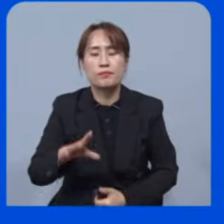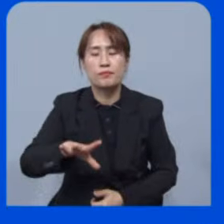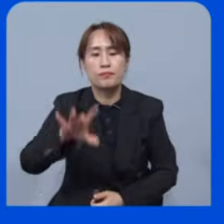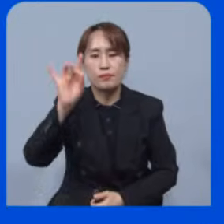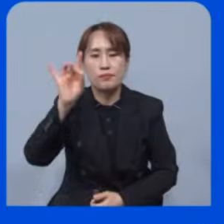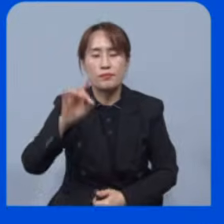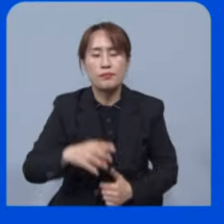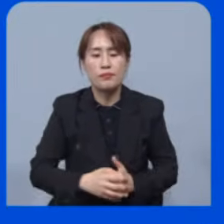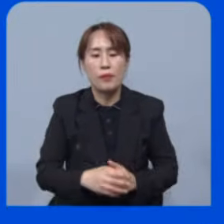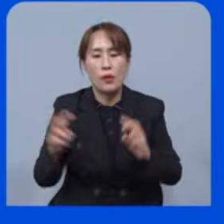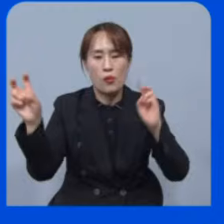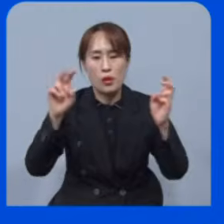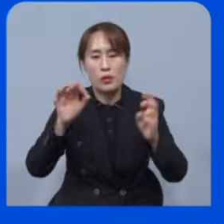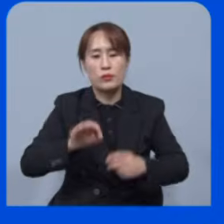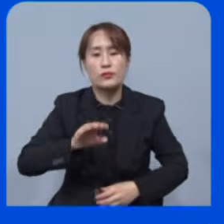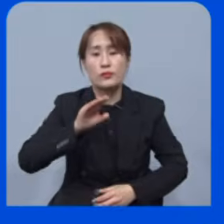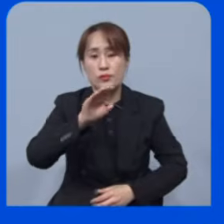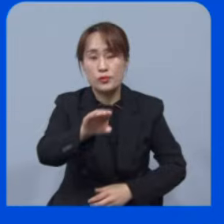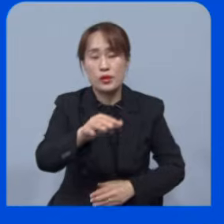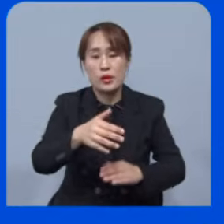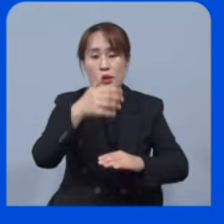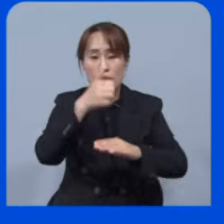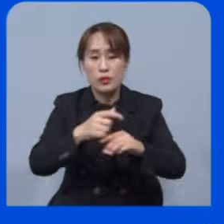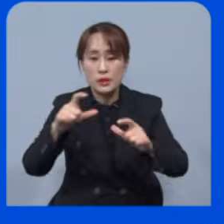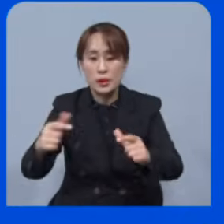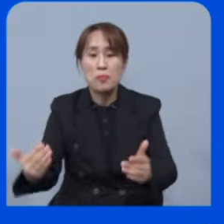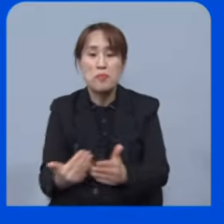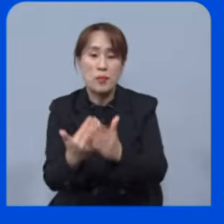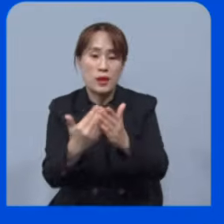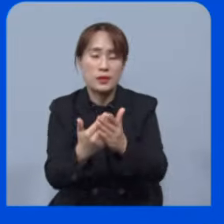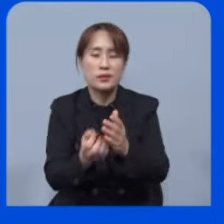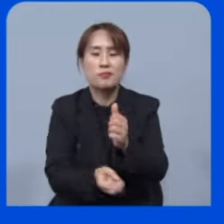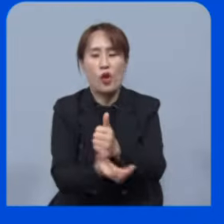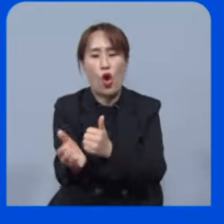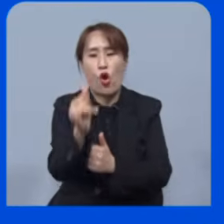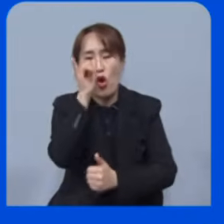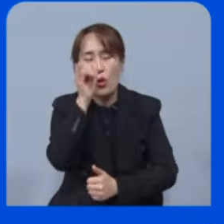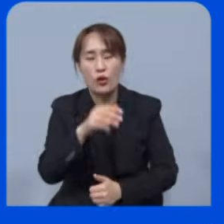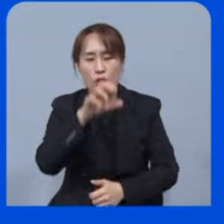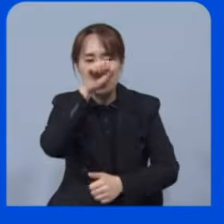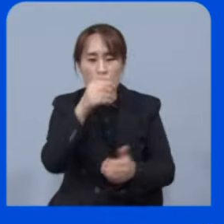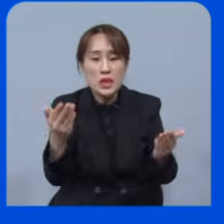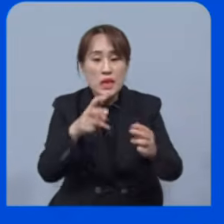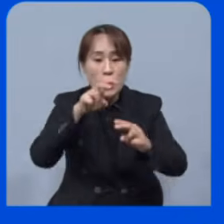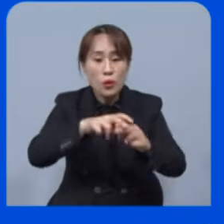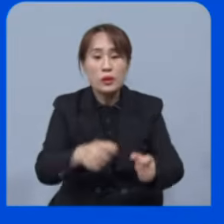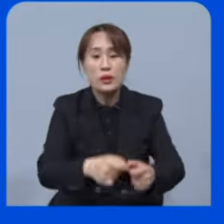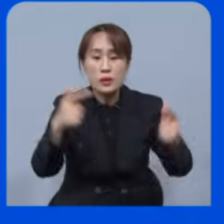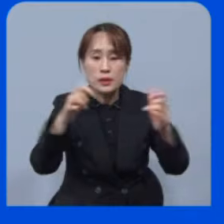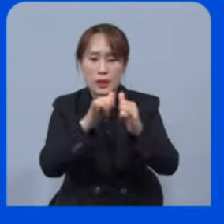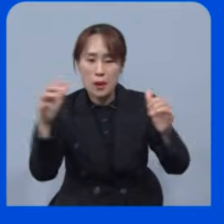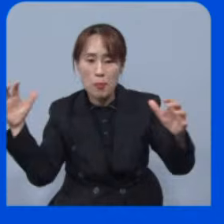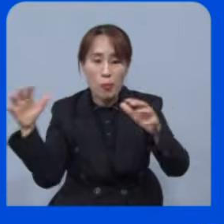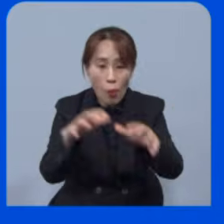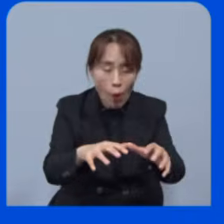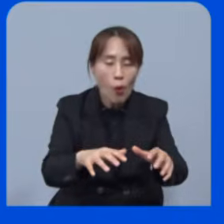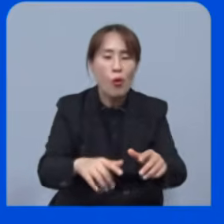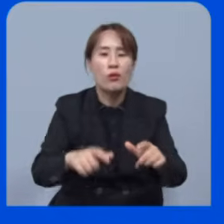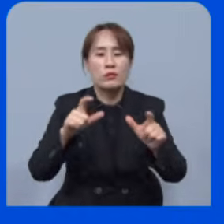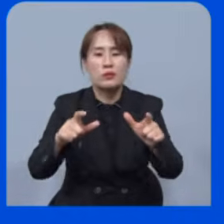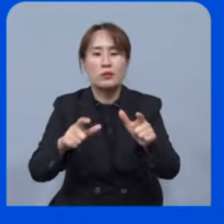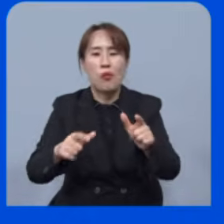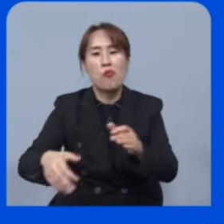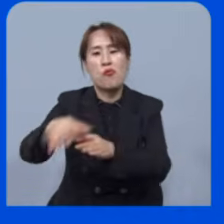먼저 기업의 투자가 결국 지역 성장의 핵심입니다. 좋은 일자리가 늘어나고 사람이 모이고 지역에